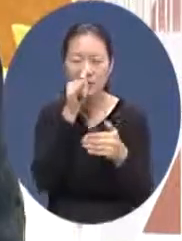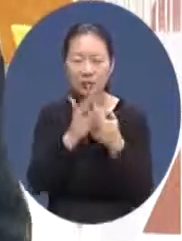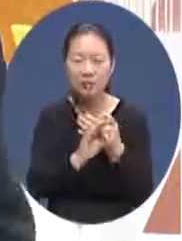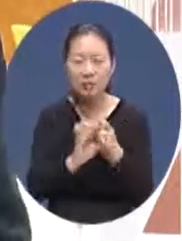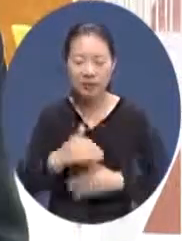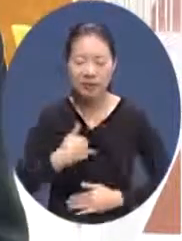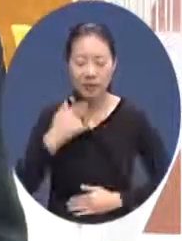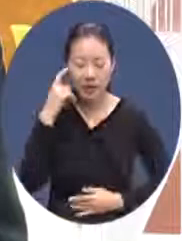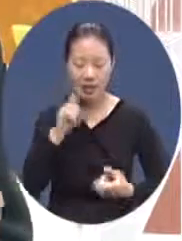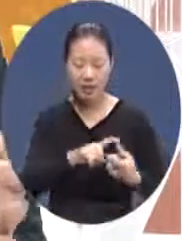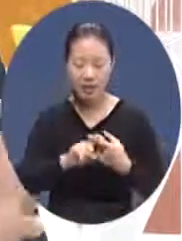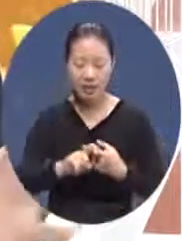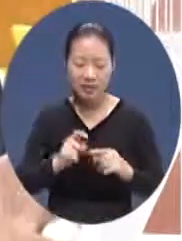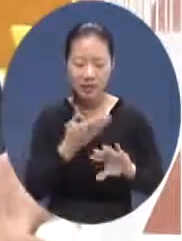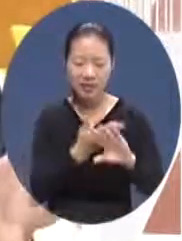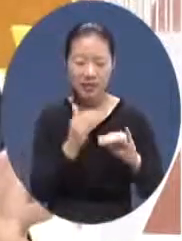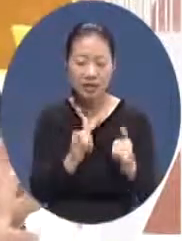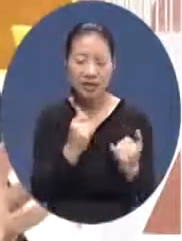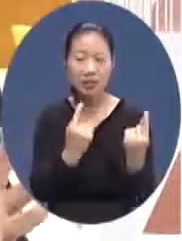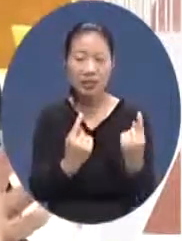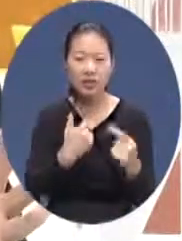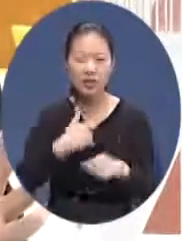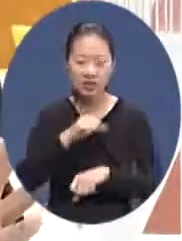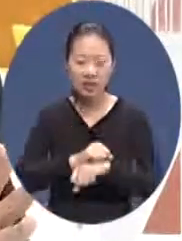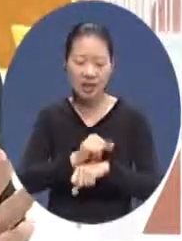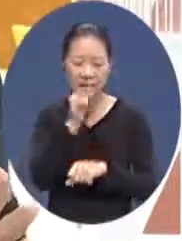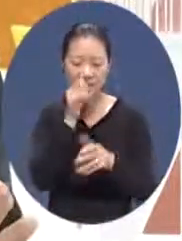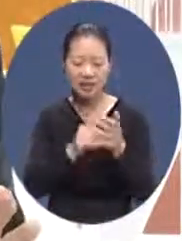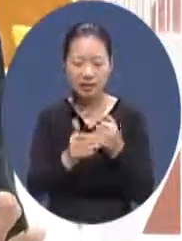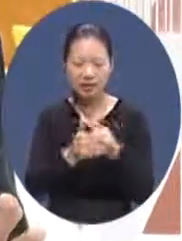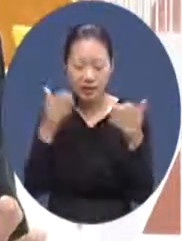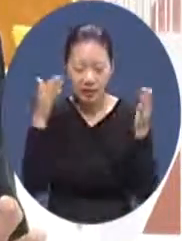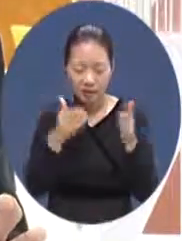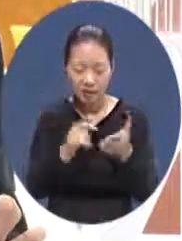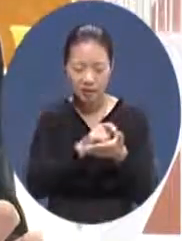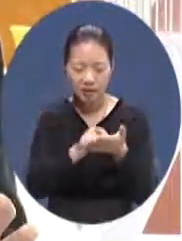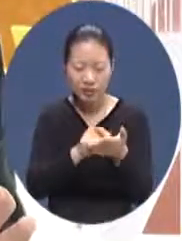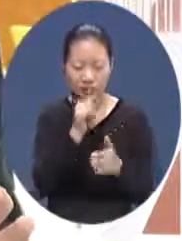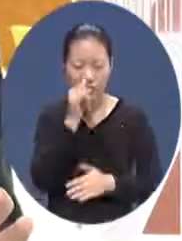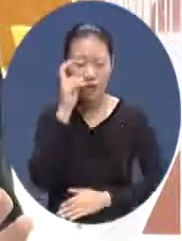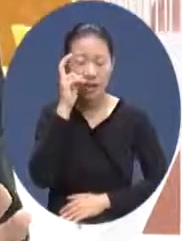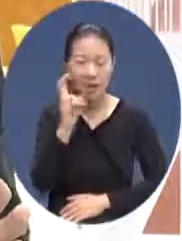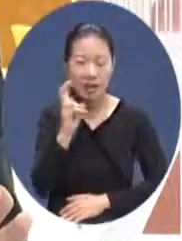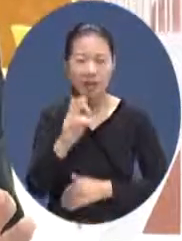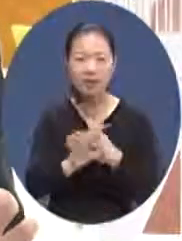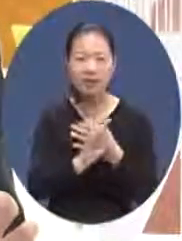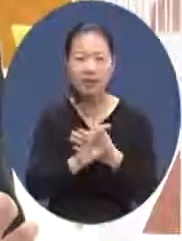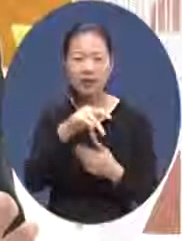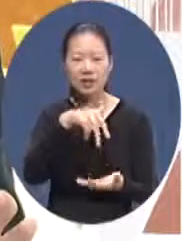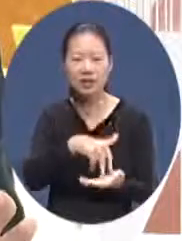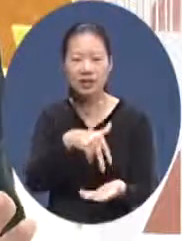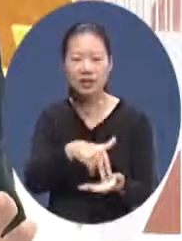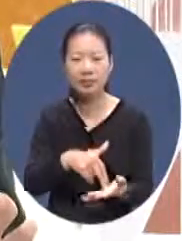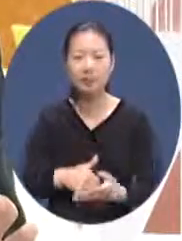일단 자기 관심사하고 네. 남들보다는 자기가 잘하는 부분이니까 집중해서 쓰기 시작할 거예요. 네. 그러면 그